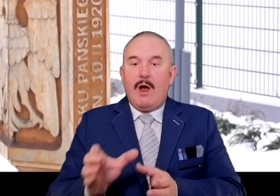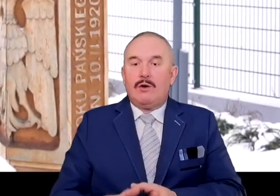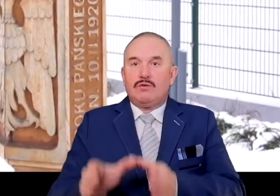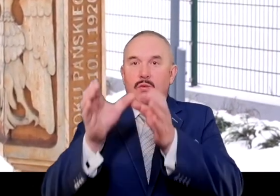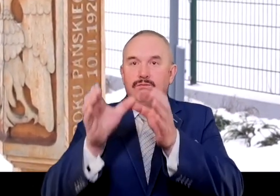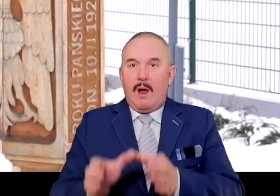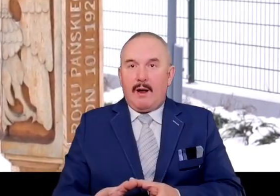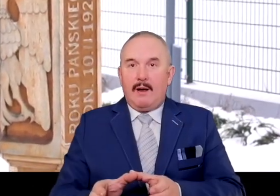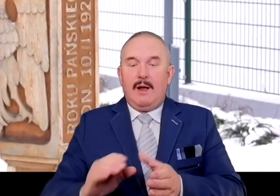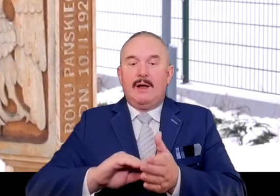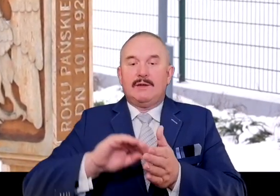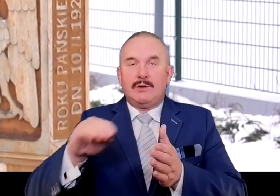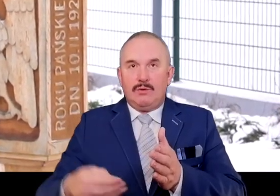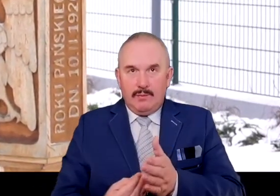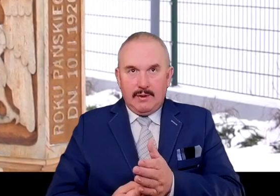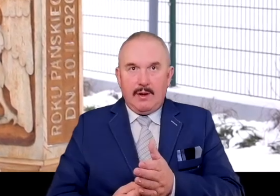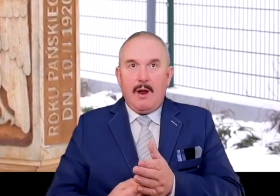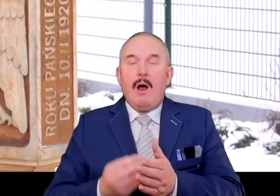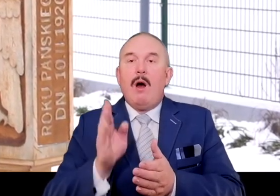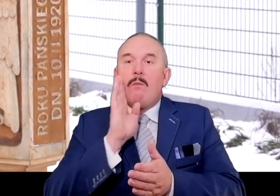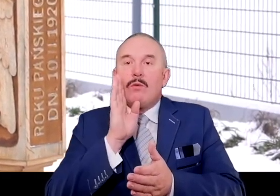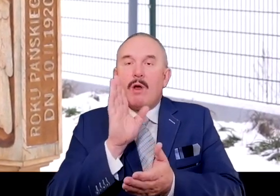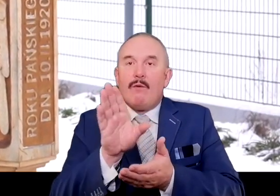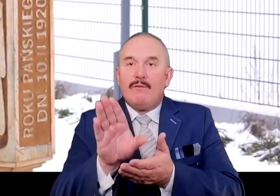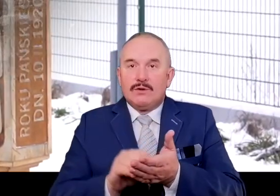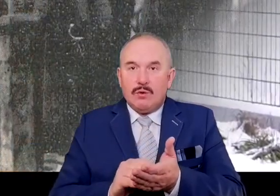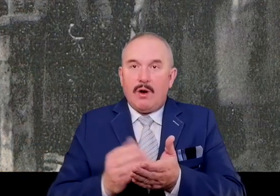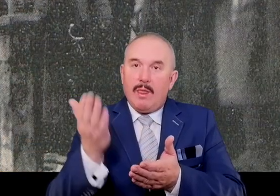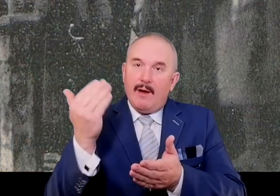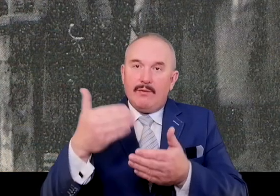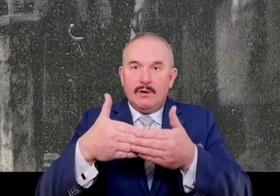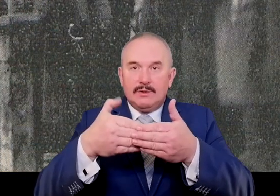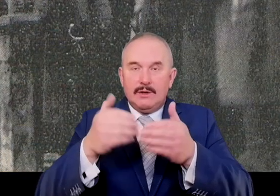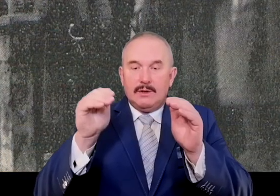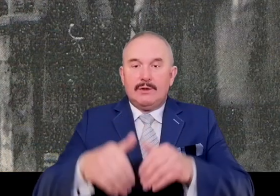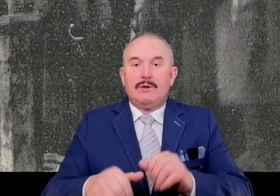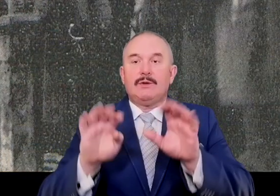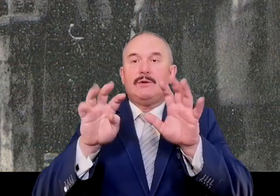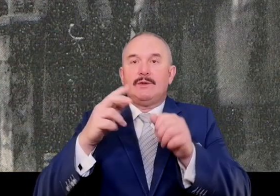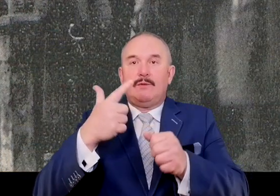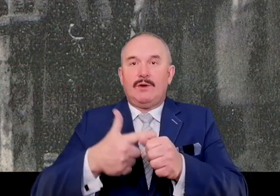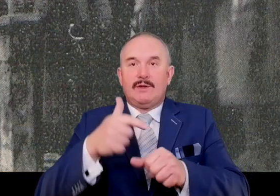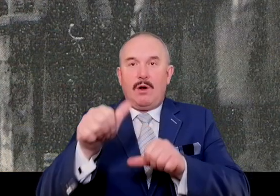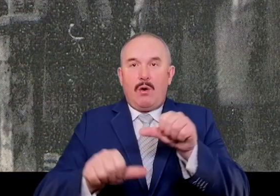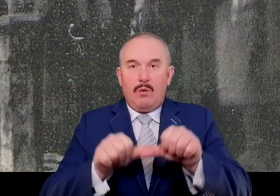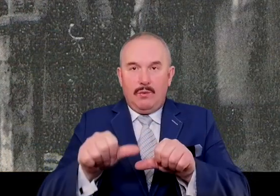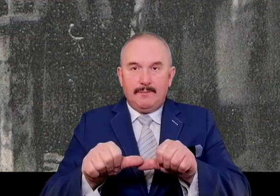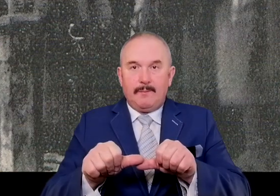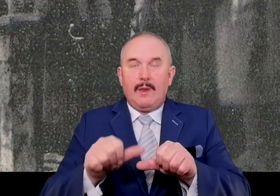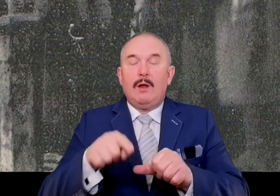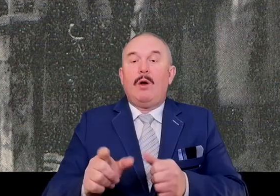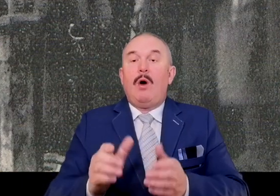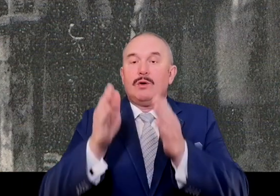słupka zaślubinowego, odtworzonego według zdjęć z 1920 roku. Słupek